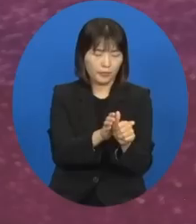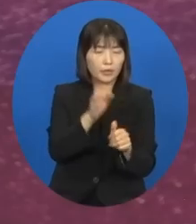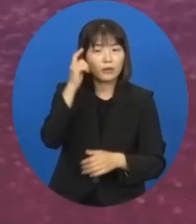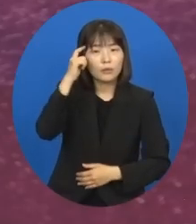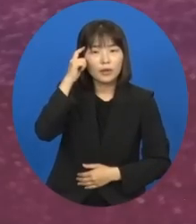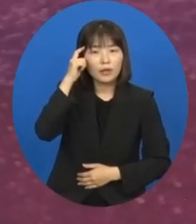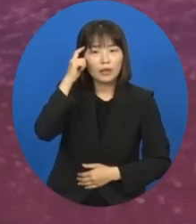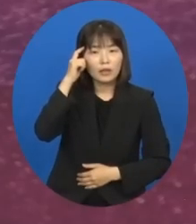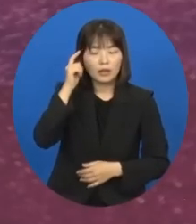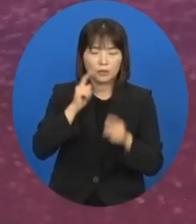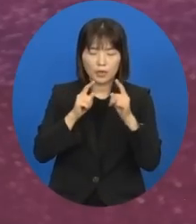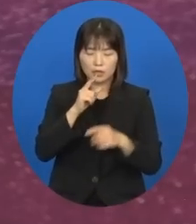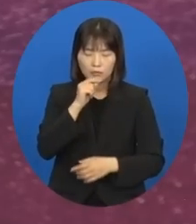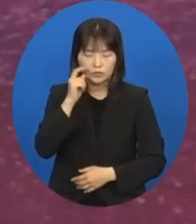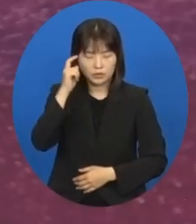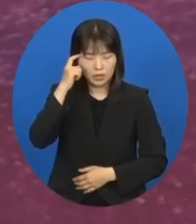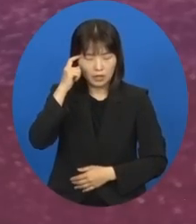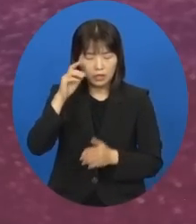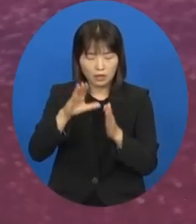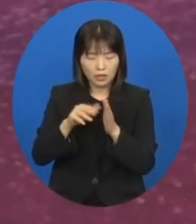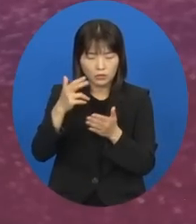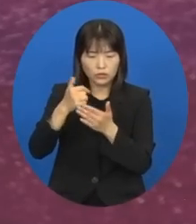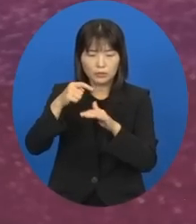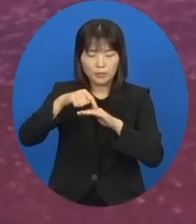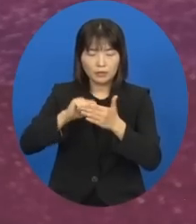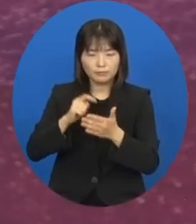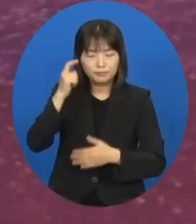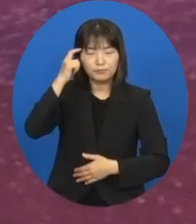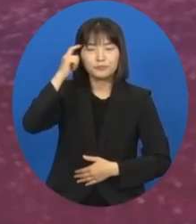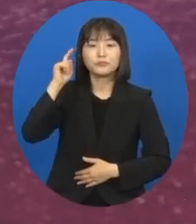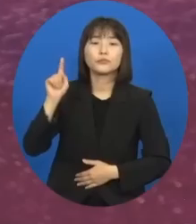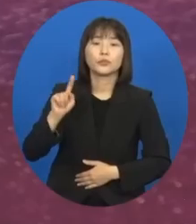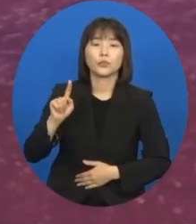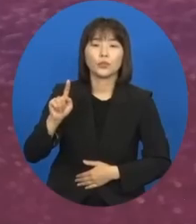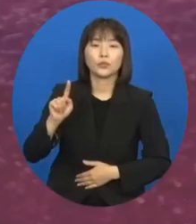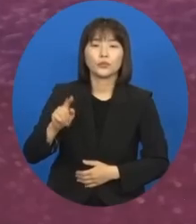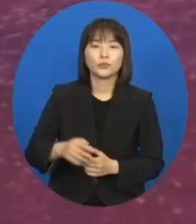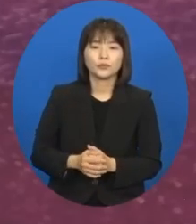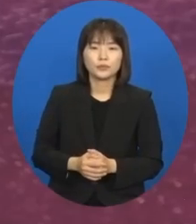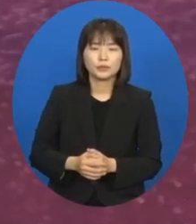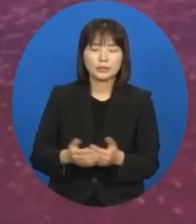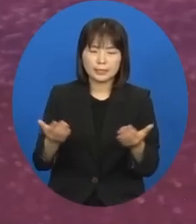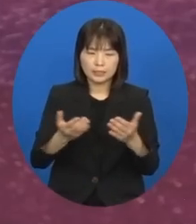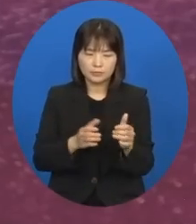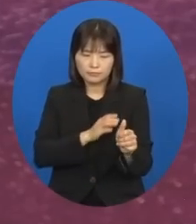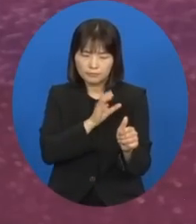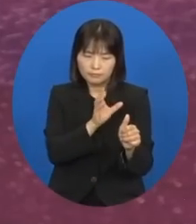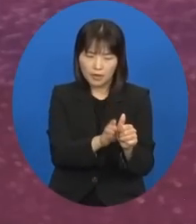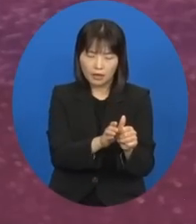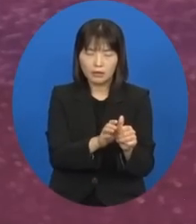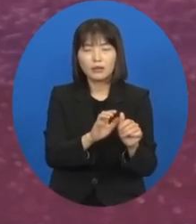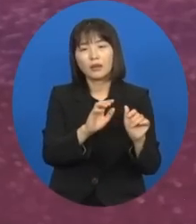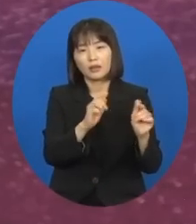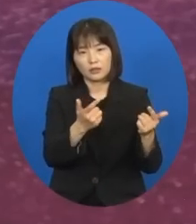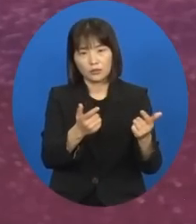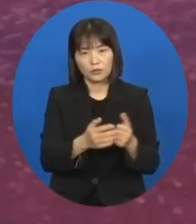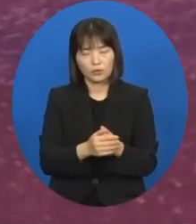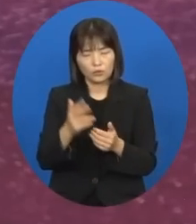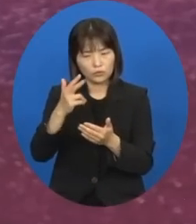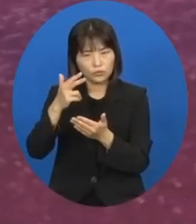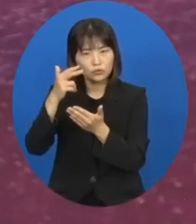말씀을 묵상하면서 주의 마음 있게 달아지는 것이 일을 맡기신 것이 아니고 주님의